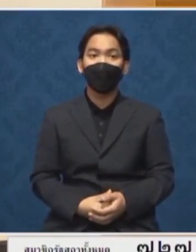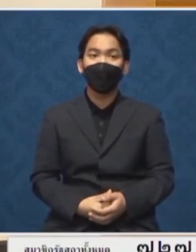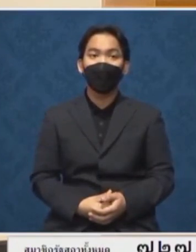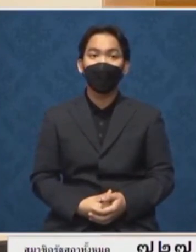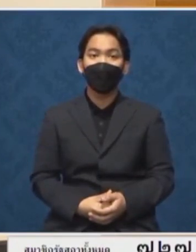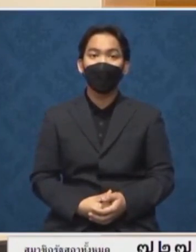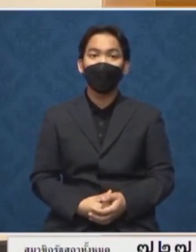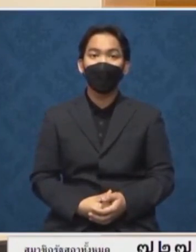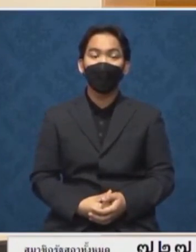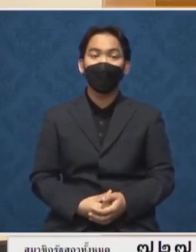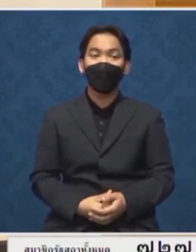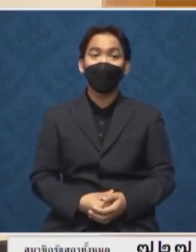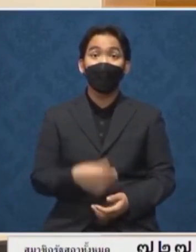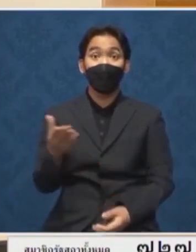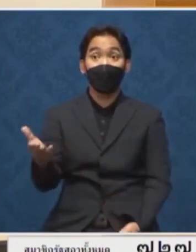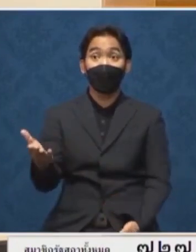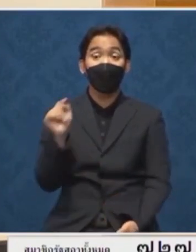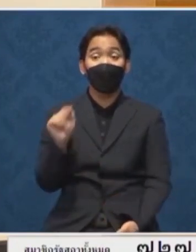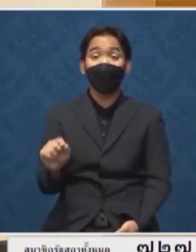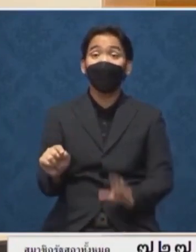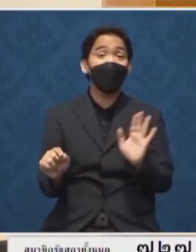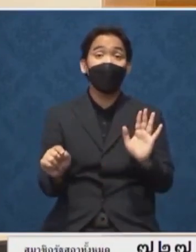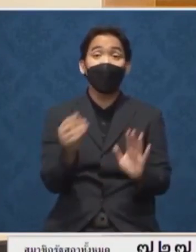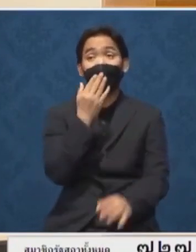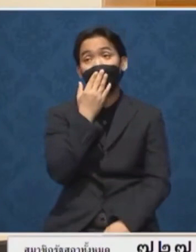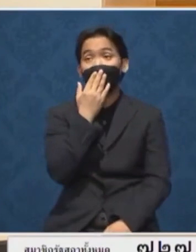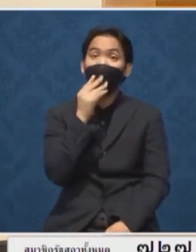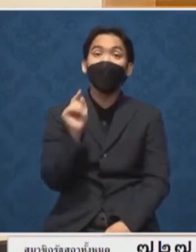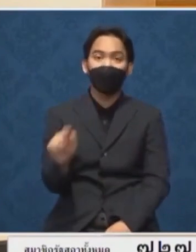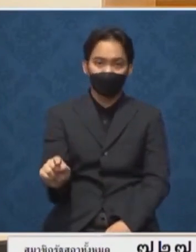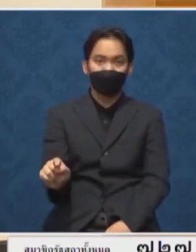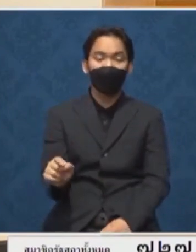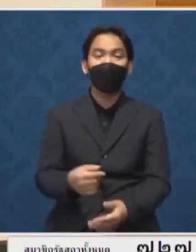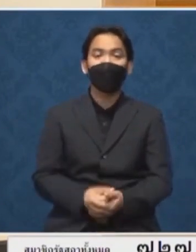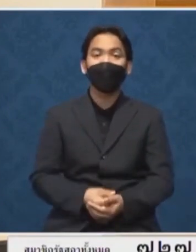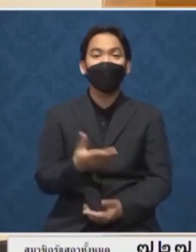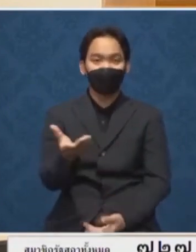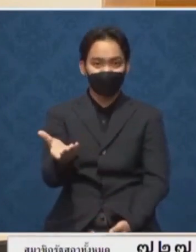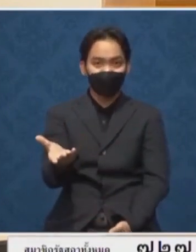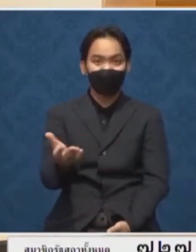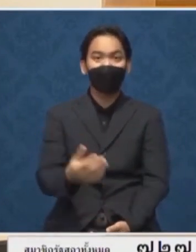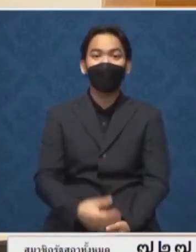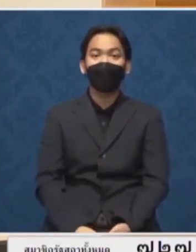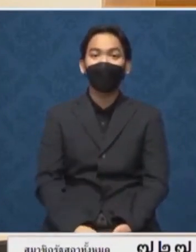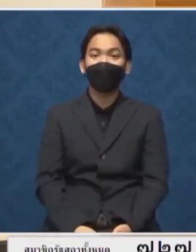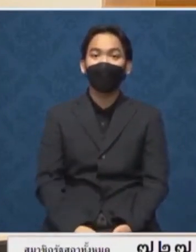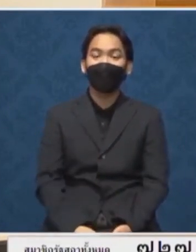ท่านใดประสงค์งดออกเสียงกดปุ่มงดออกเสียงเชิญท่านลงมติได้เลยครับ